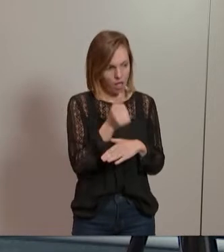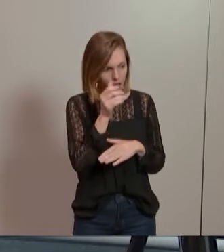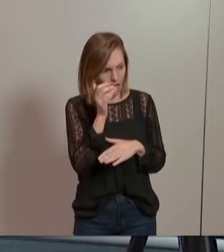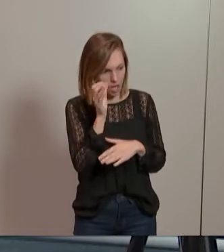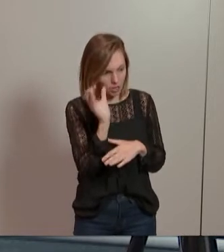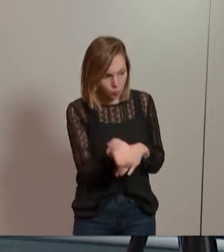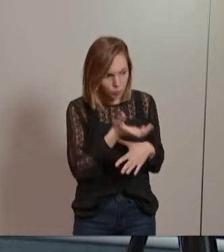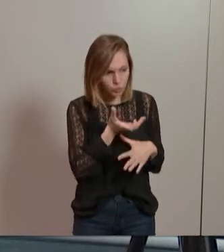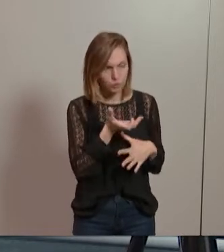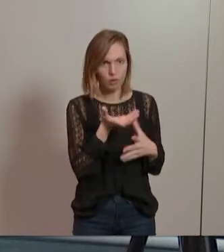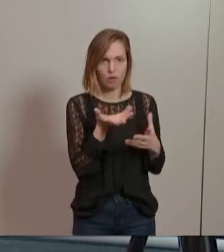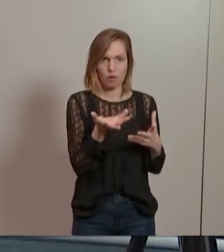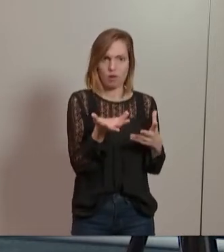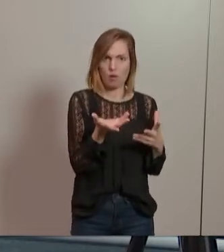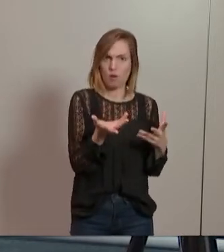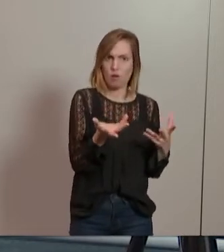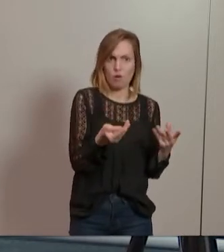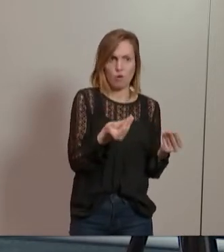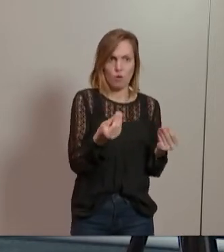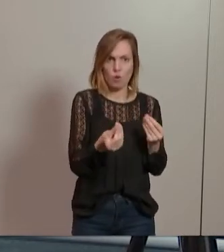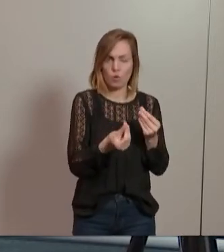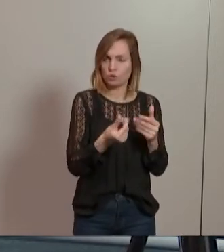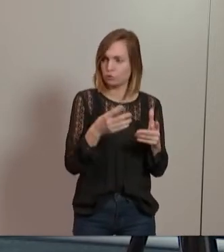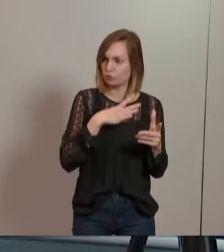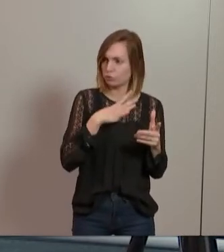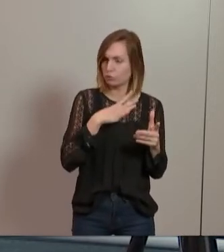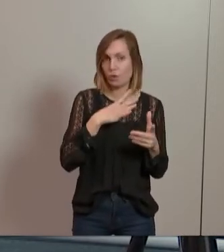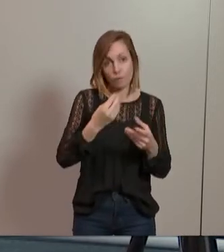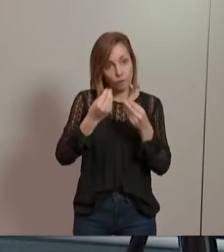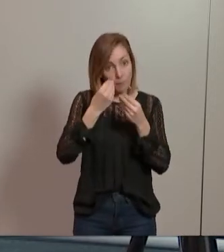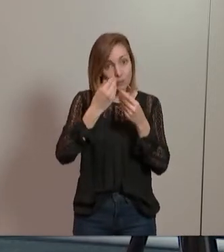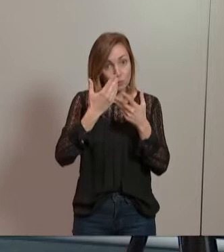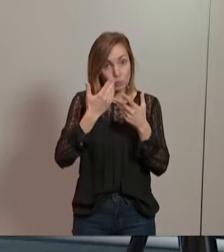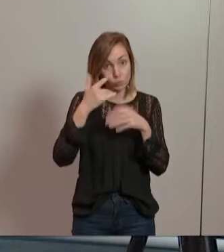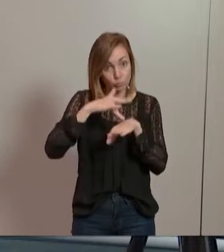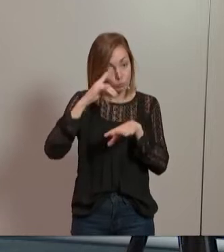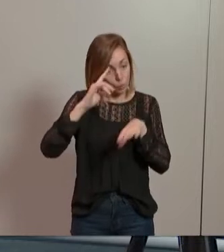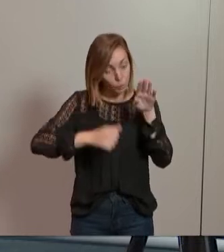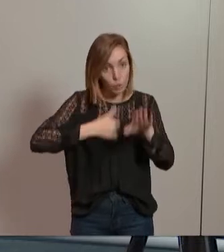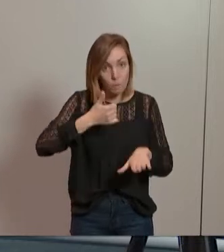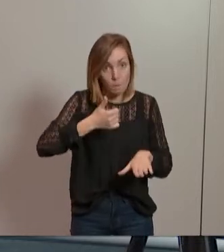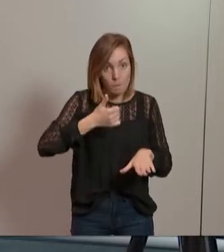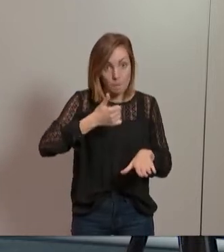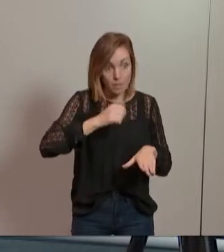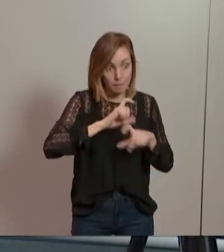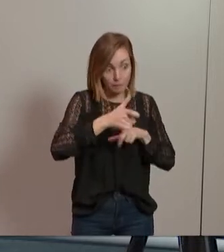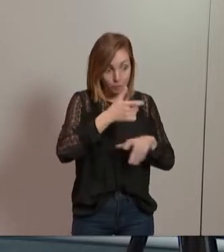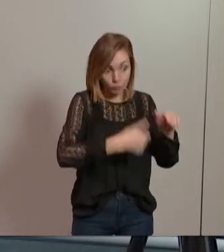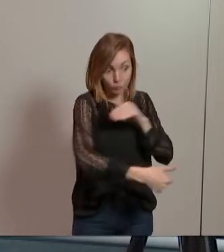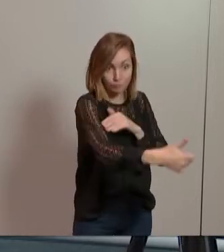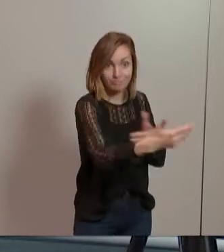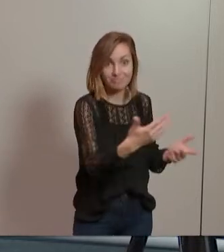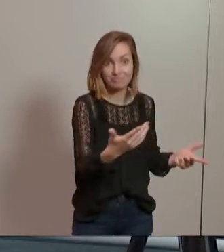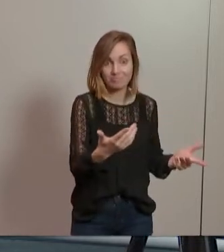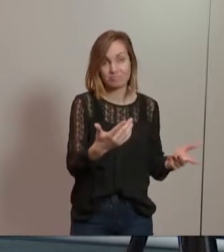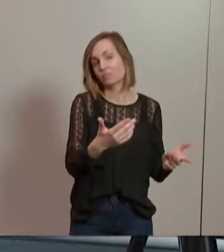besoin d'aide, on avait demandé, on avait eu des formations pour être autonome. Voilà. Et donc c'était bien, on était